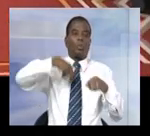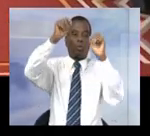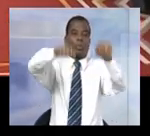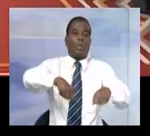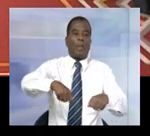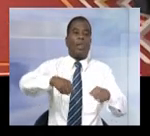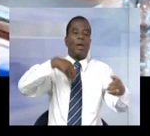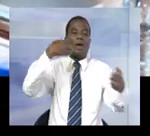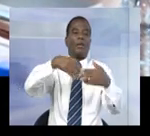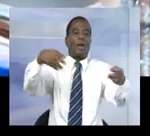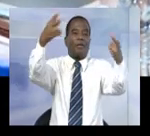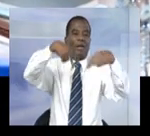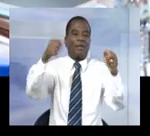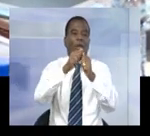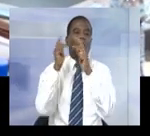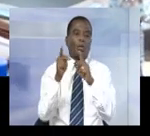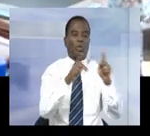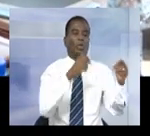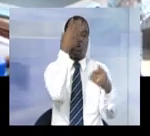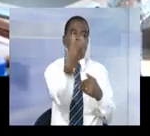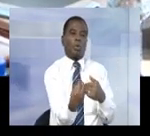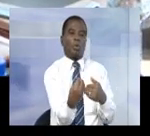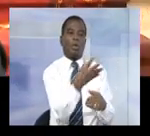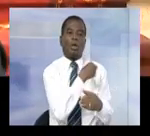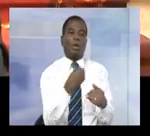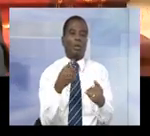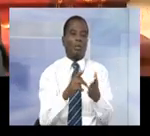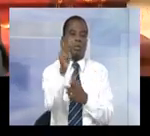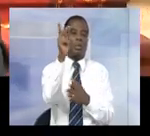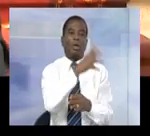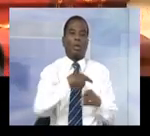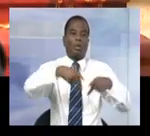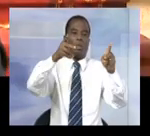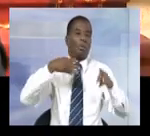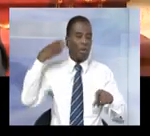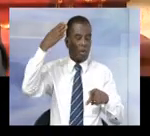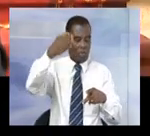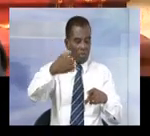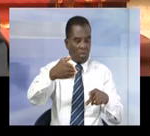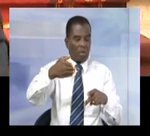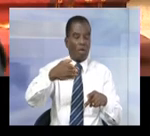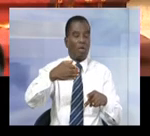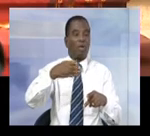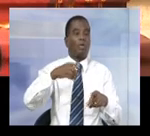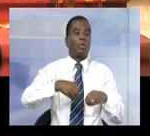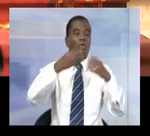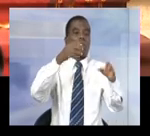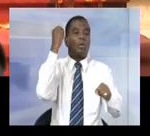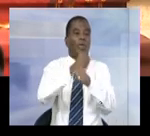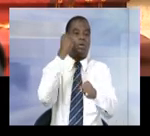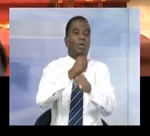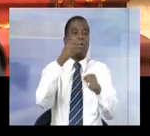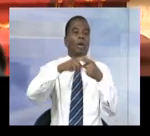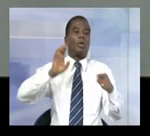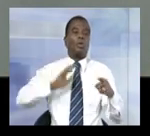puissions venir avec des propositions qui sont concrètes, qui sont pragmatiques et qui permettent durablement, en tout cas, de donner du travail